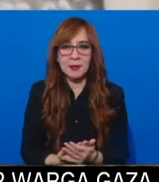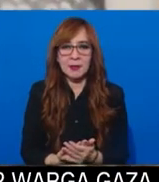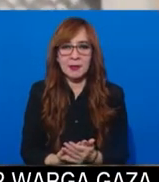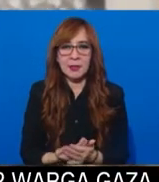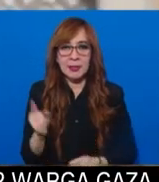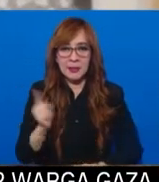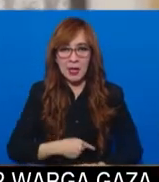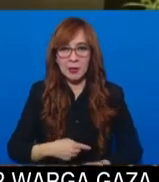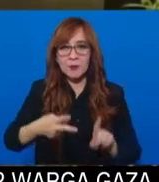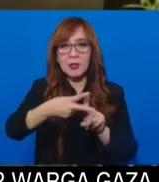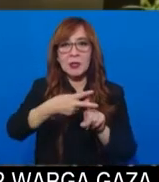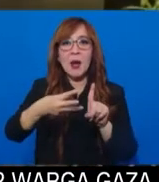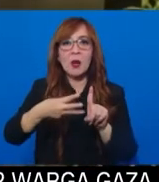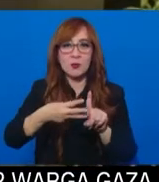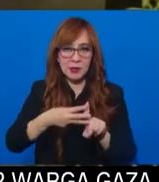nama Firly Bahuri.